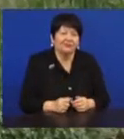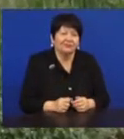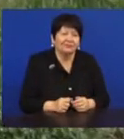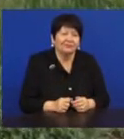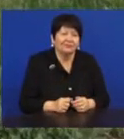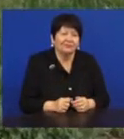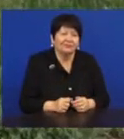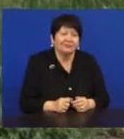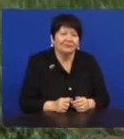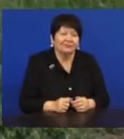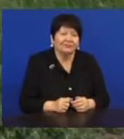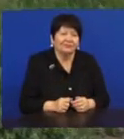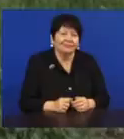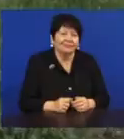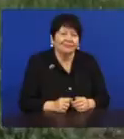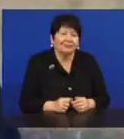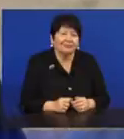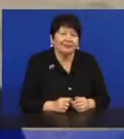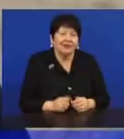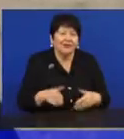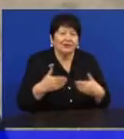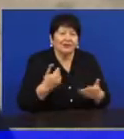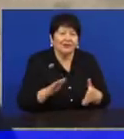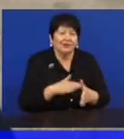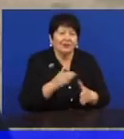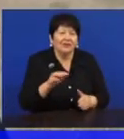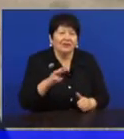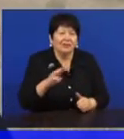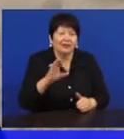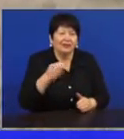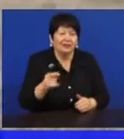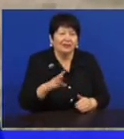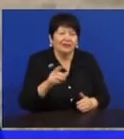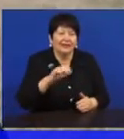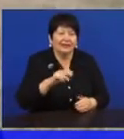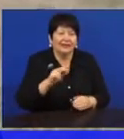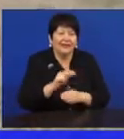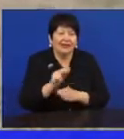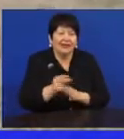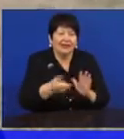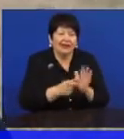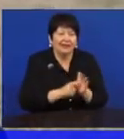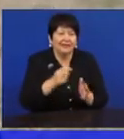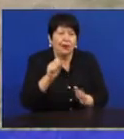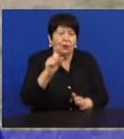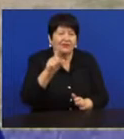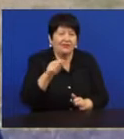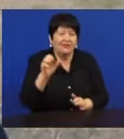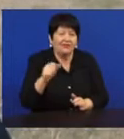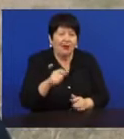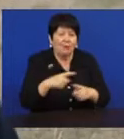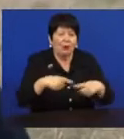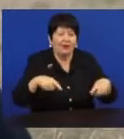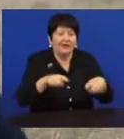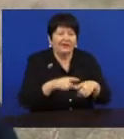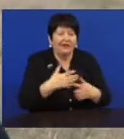cei mai harnici. Uitați, este, da? Bună ziua, mă numesc Marina Cobălianschi, sunt elev în clasa 11-a și